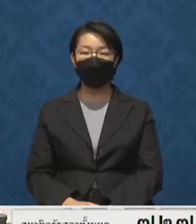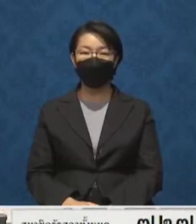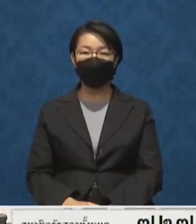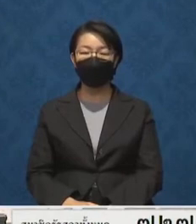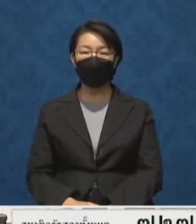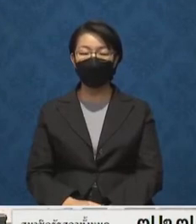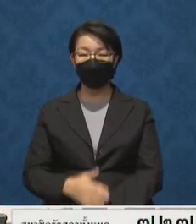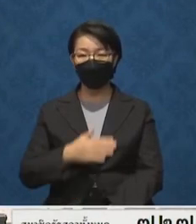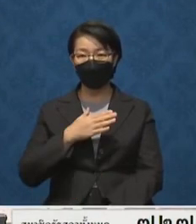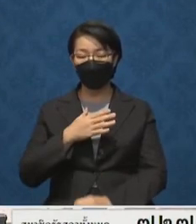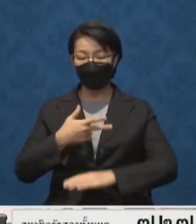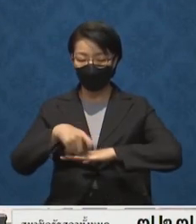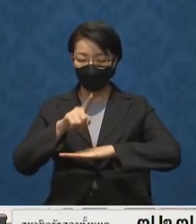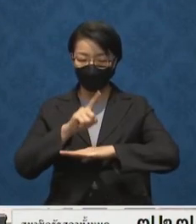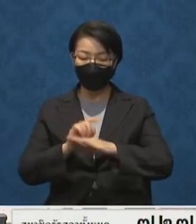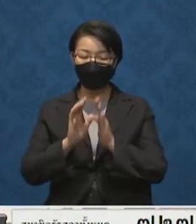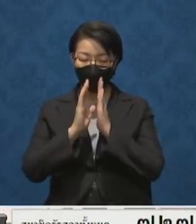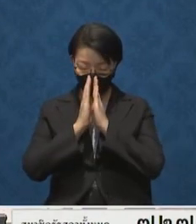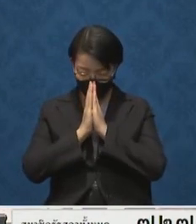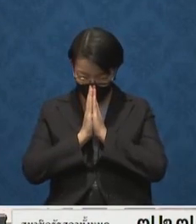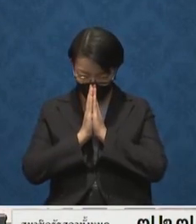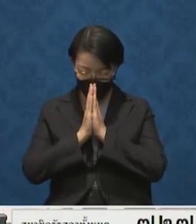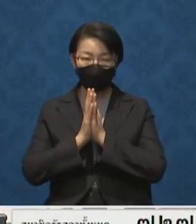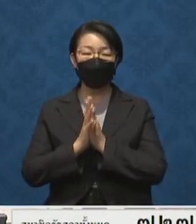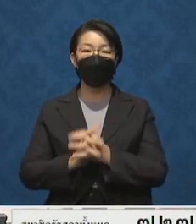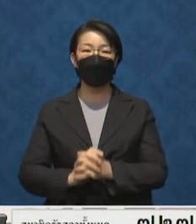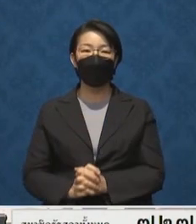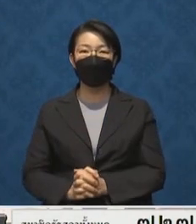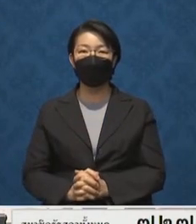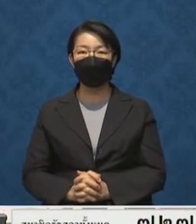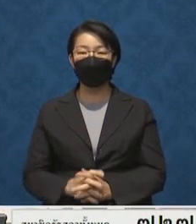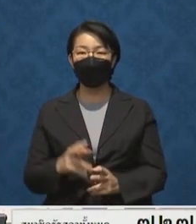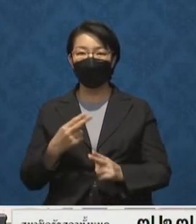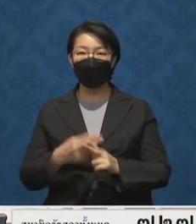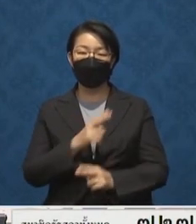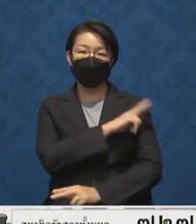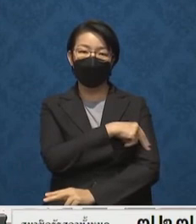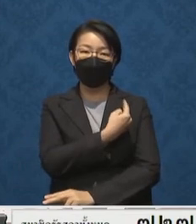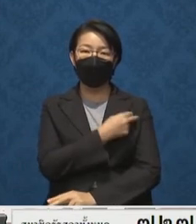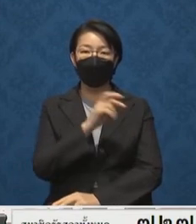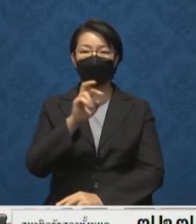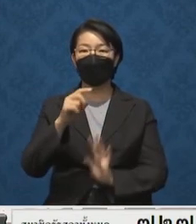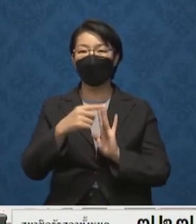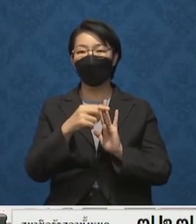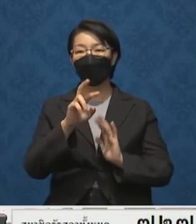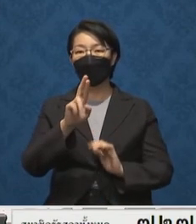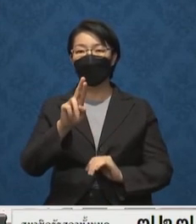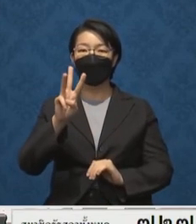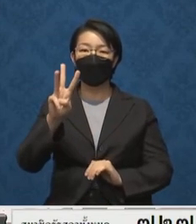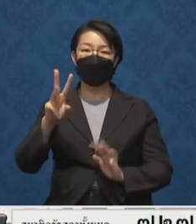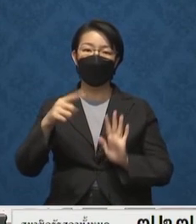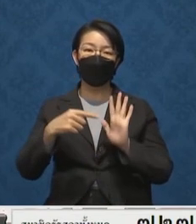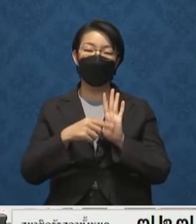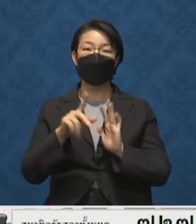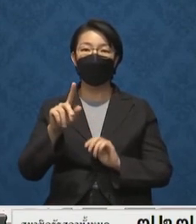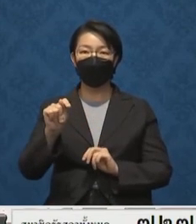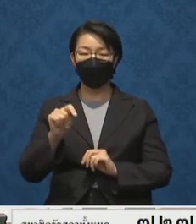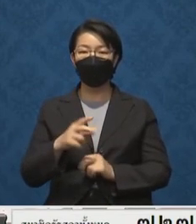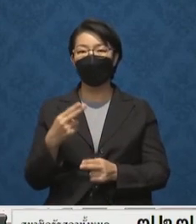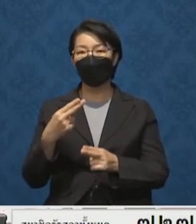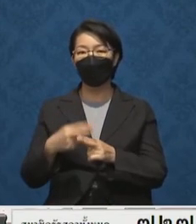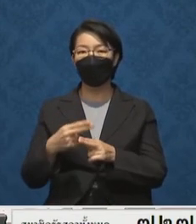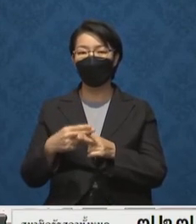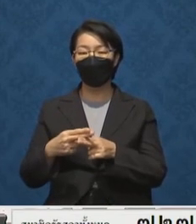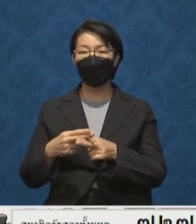เปรียนต่ประทานศภาษที่ขอรบครับผมในแ่รวัดวิสุดเวท สมาชิกบญชีรายชื่